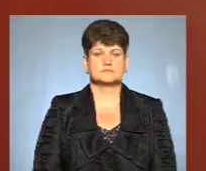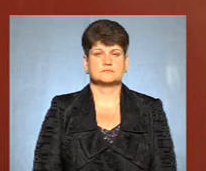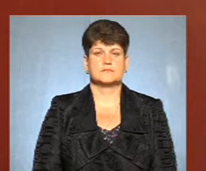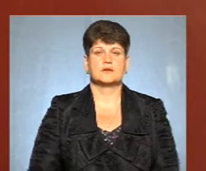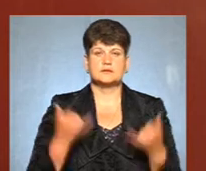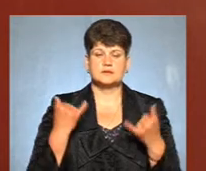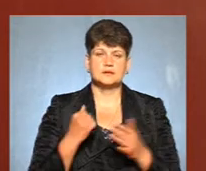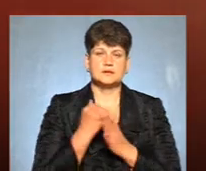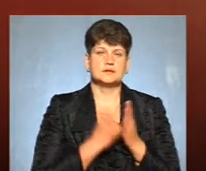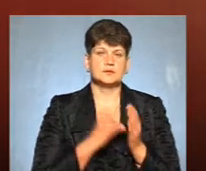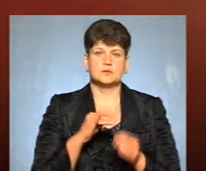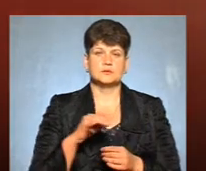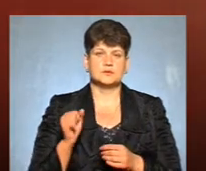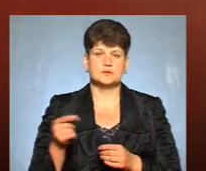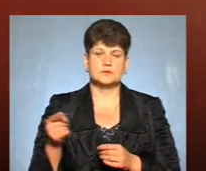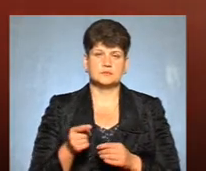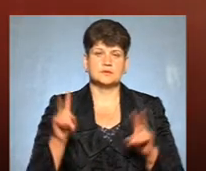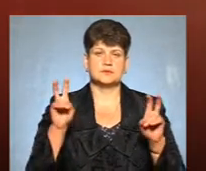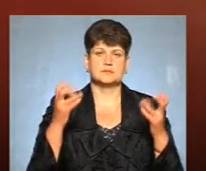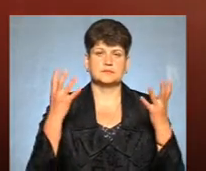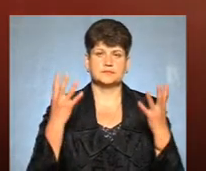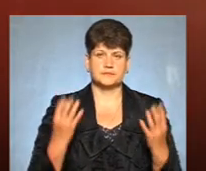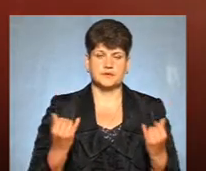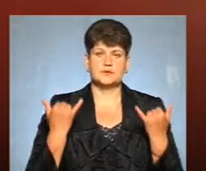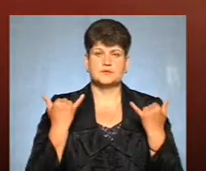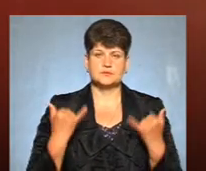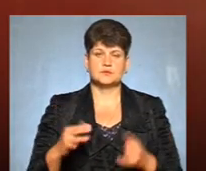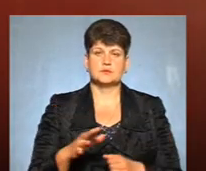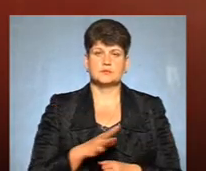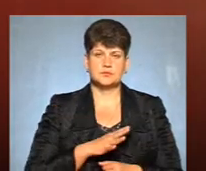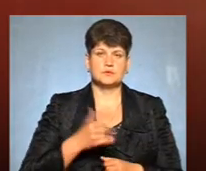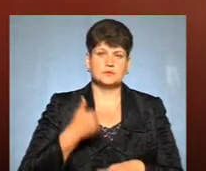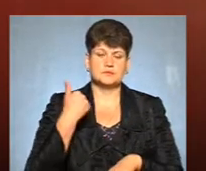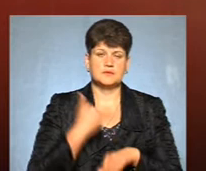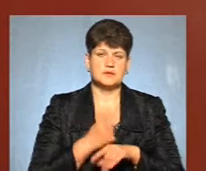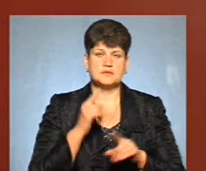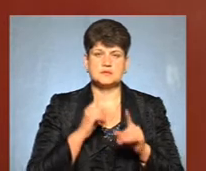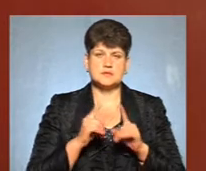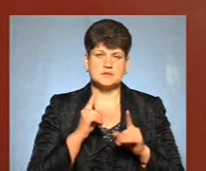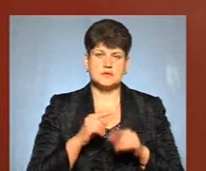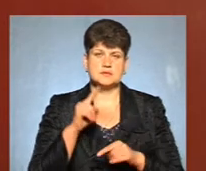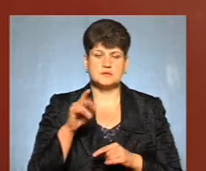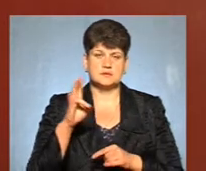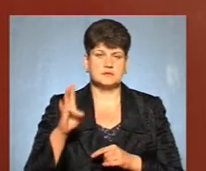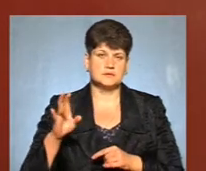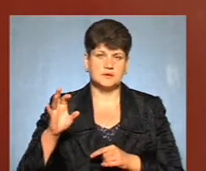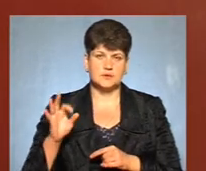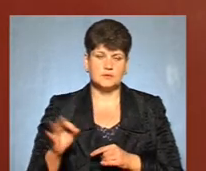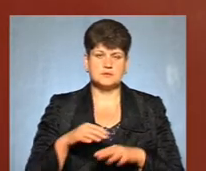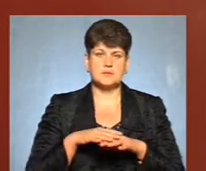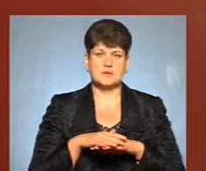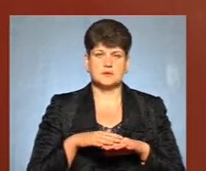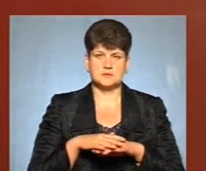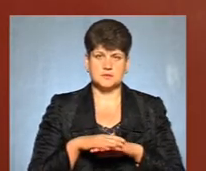ефірі телеканалу ЮА Тернопіль програма «Тема дня». Сьогодні відбулася основна сесія зовнішнього незалежного оцінювання з